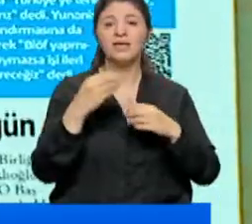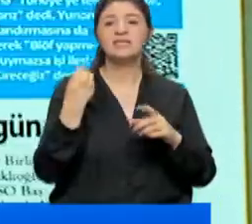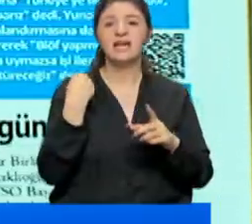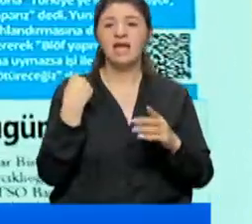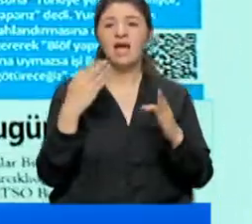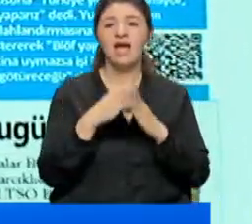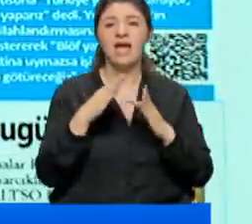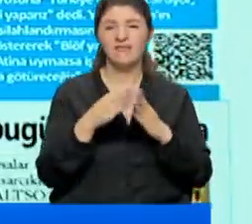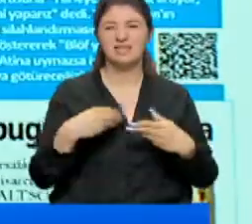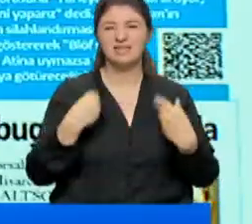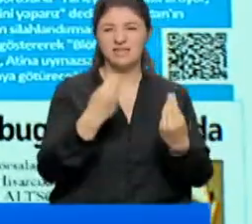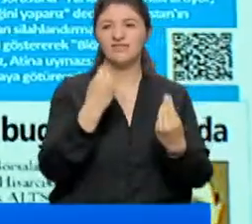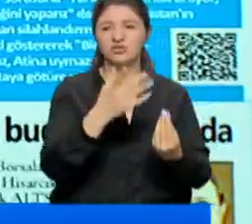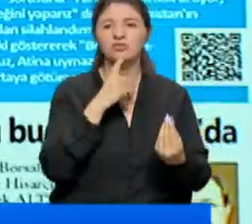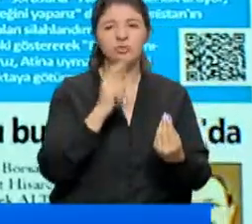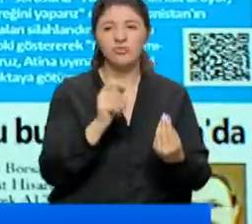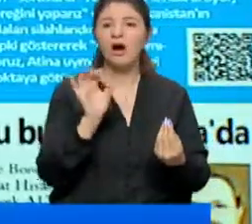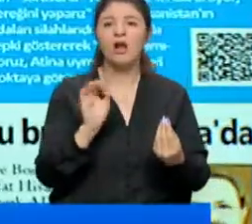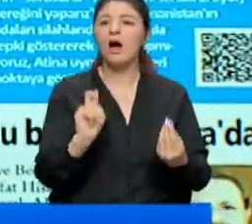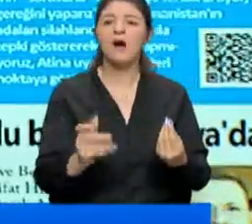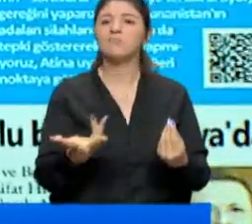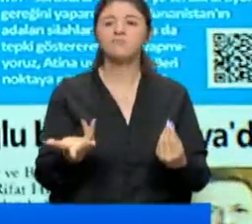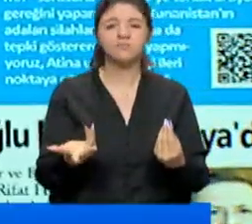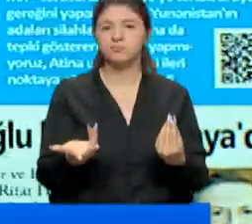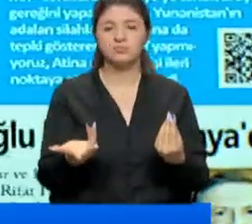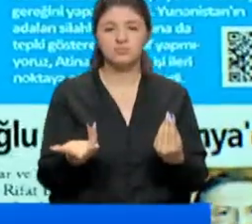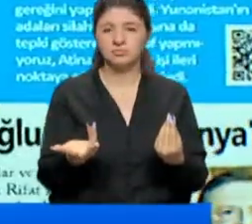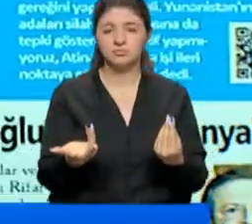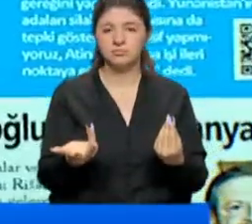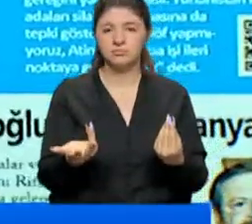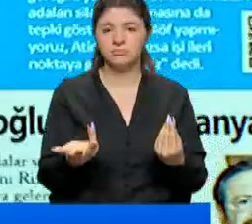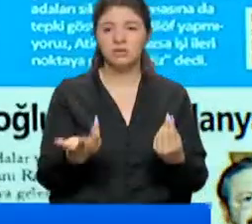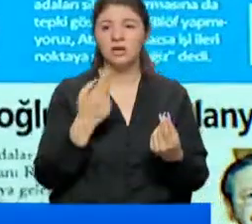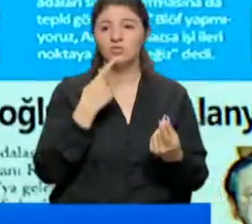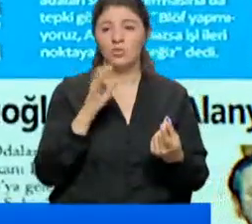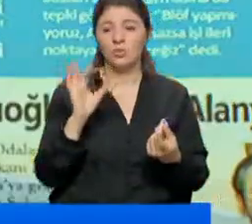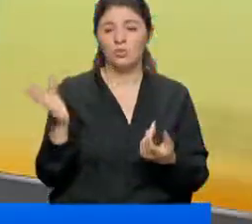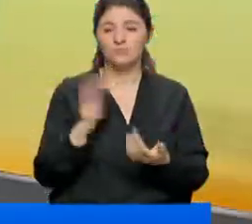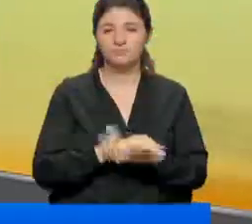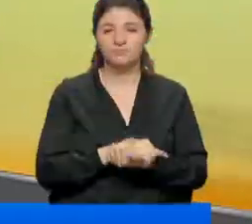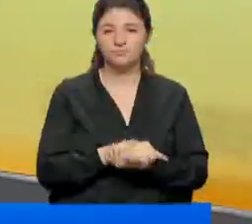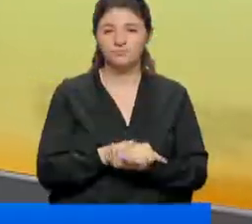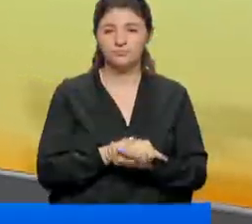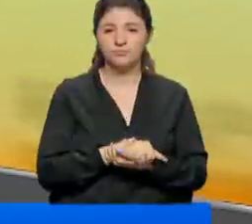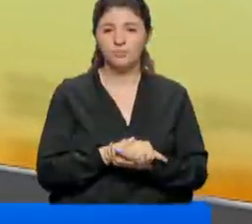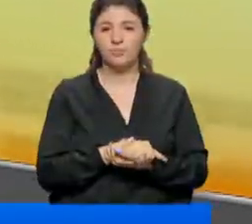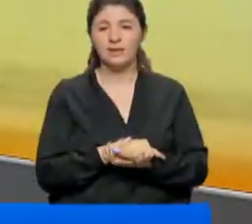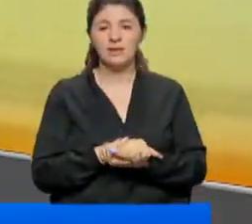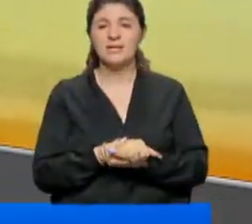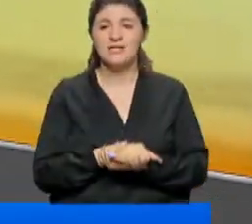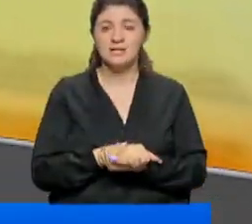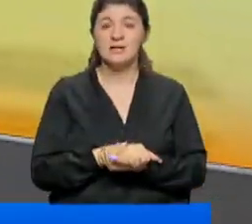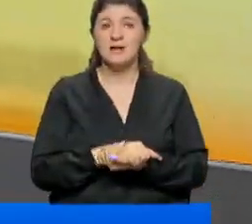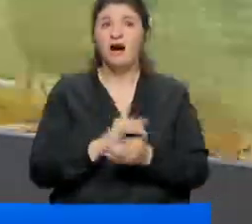2022'de yeni konutlarını teslim edilecek sözü hala yerine getirilmedi denilmekte Efendim